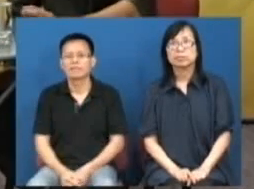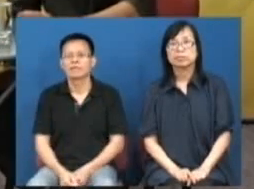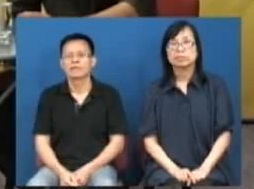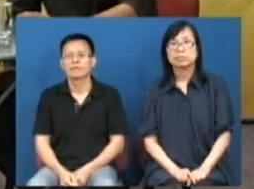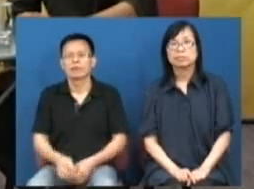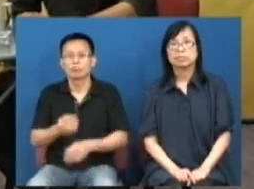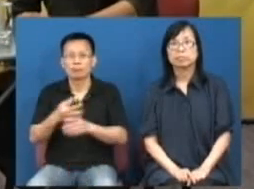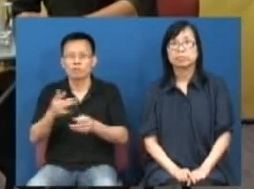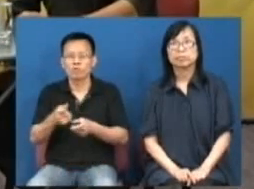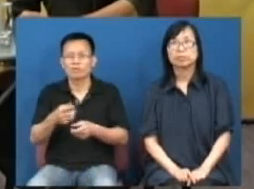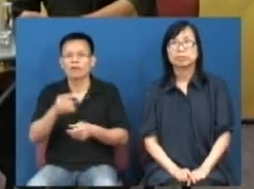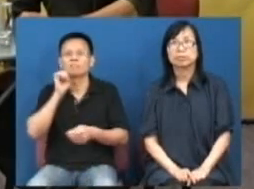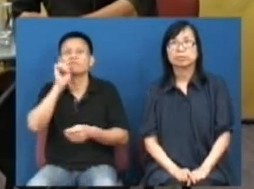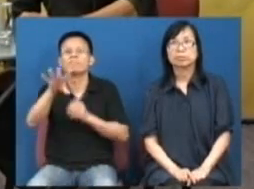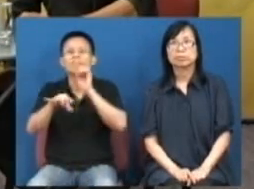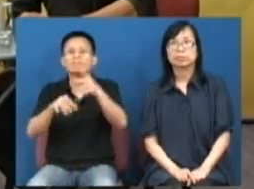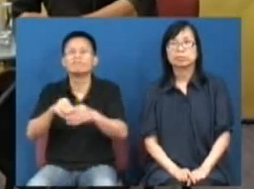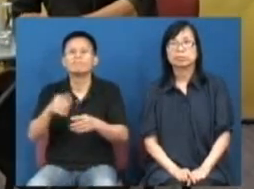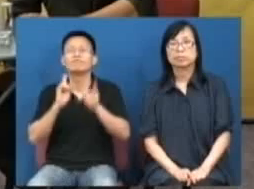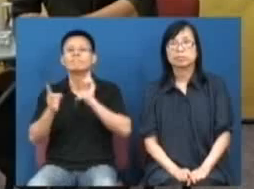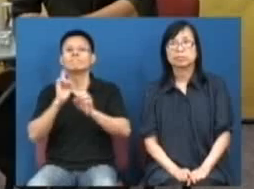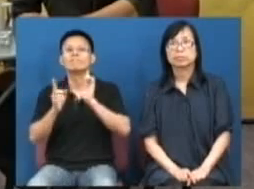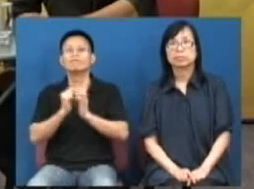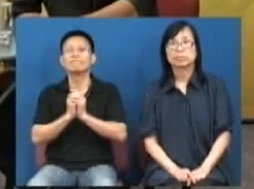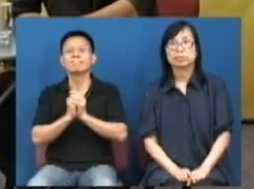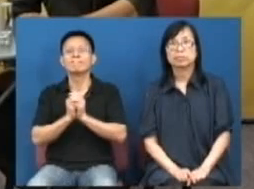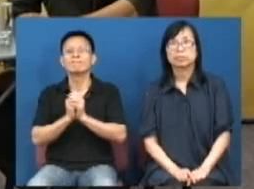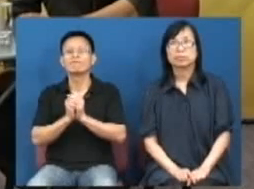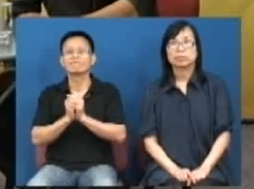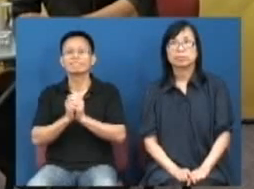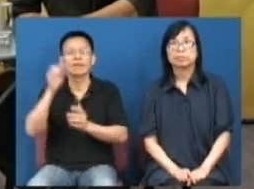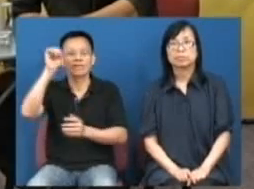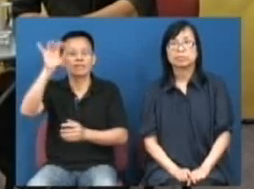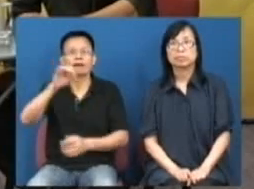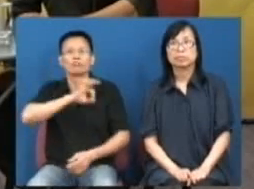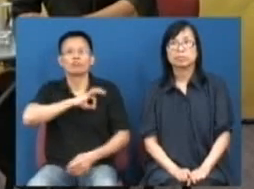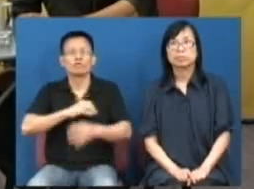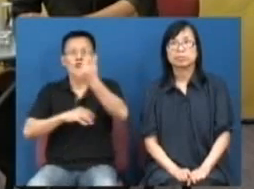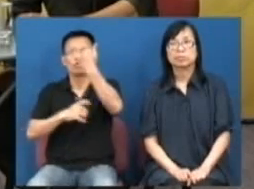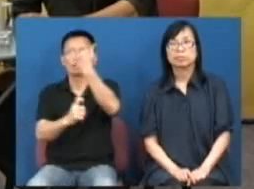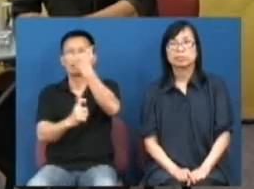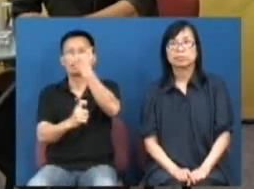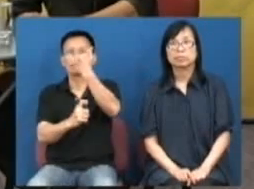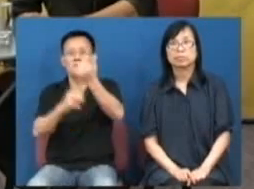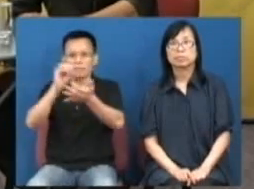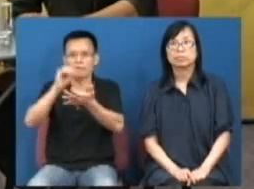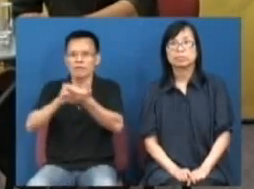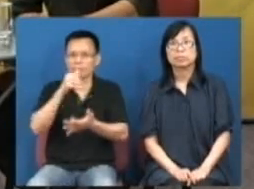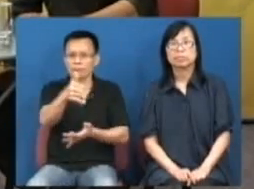所以我們儘管在這裡噴，不要緊，諮詢會6月9號一定